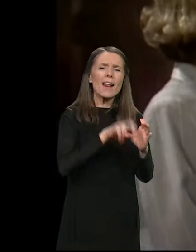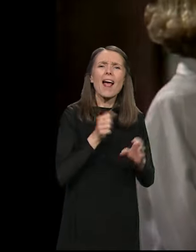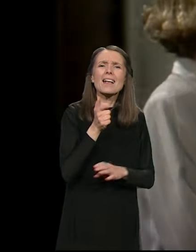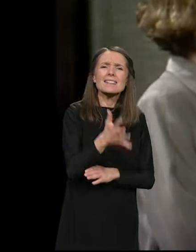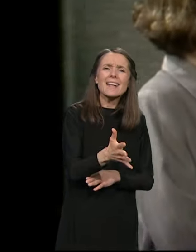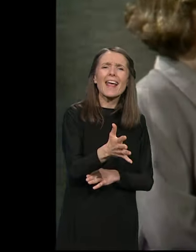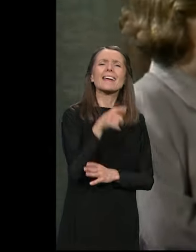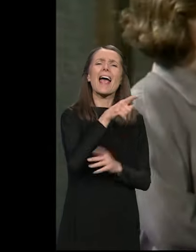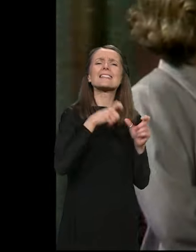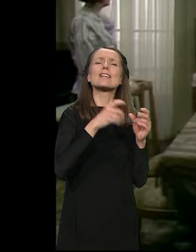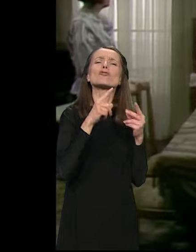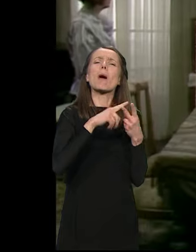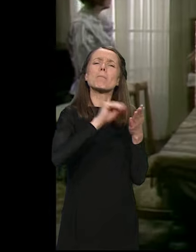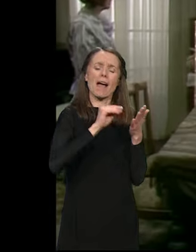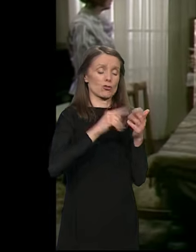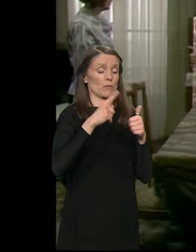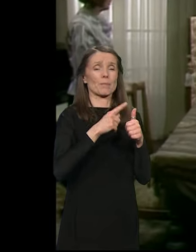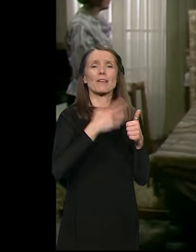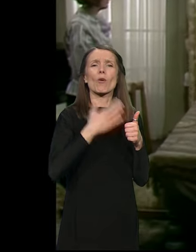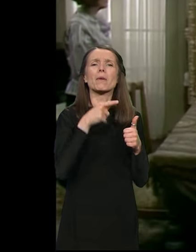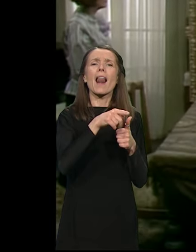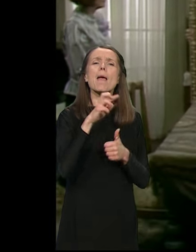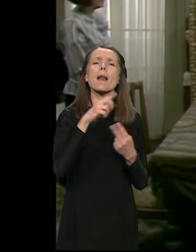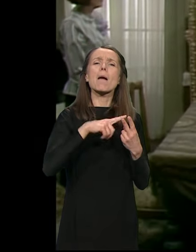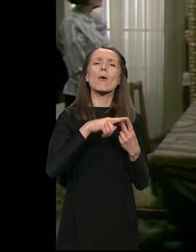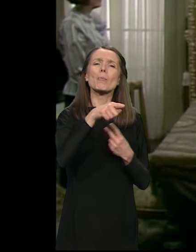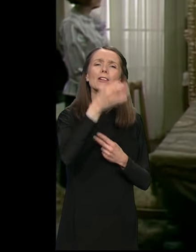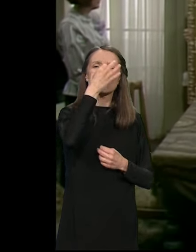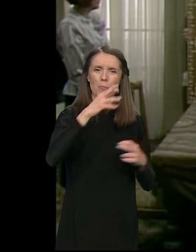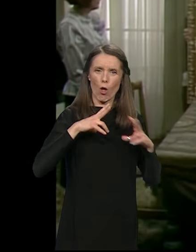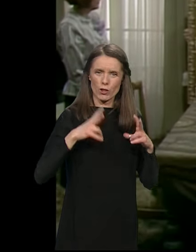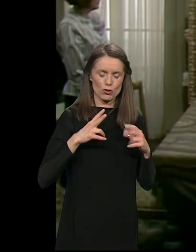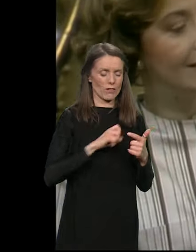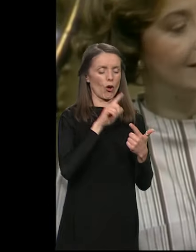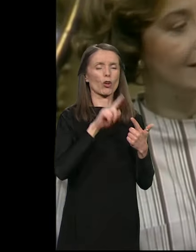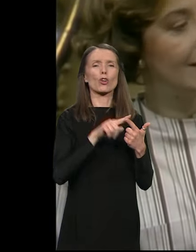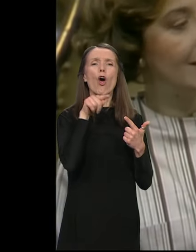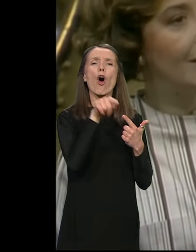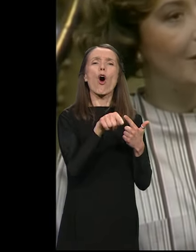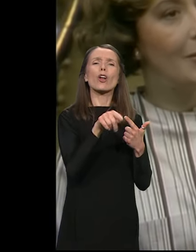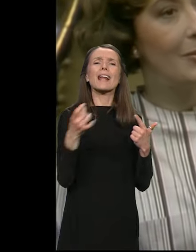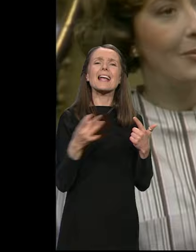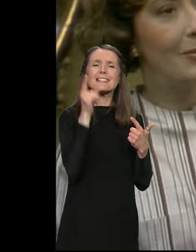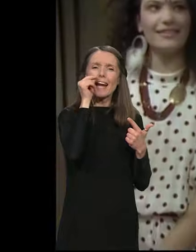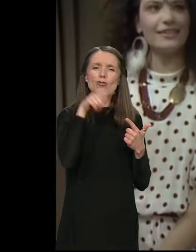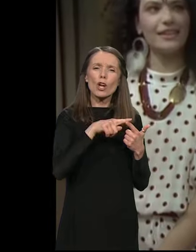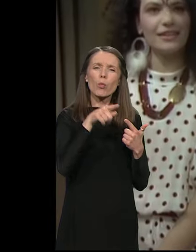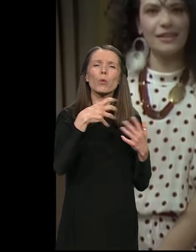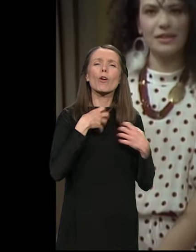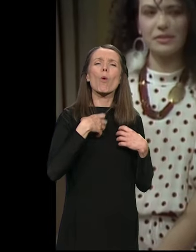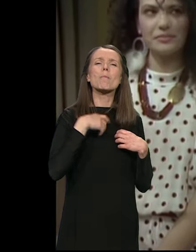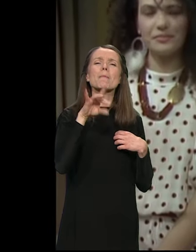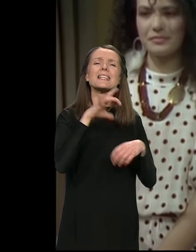serijama Siniše Pavića, najpre kao Emilija Popadić u Boljem životu, zatim kao sestra Antonija u Srećnim ljudima i